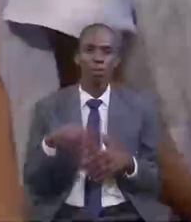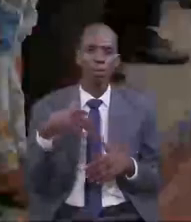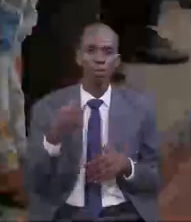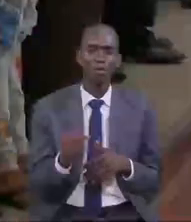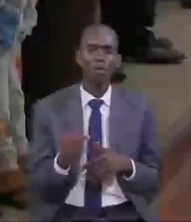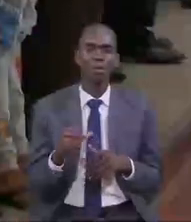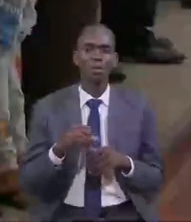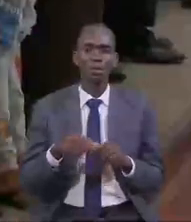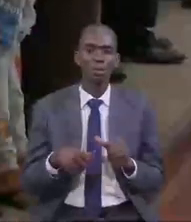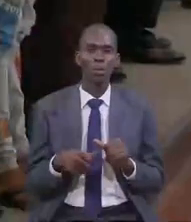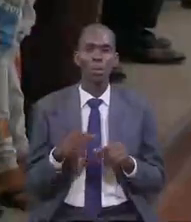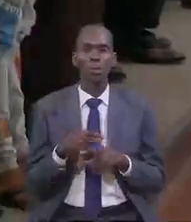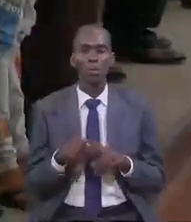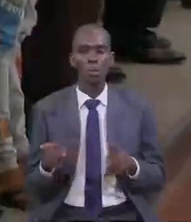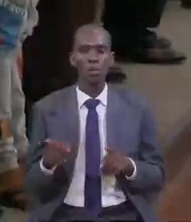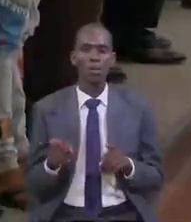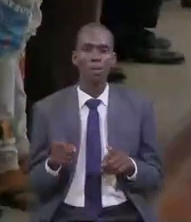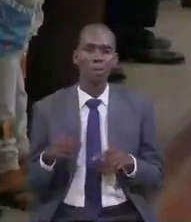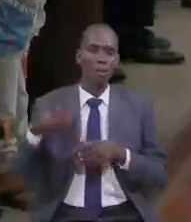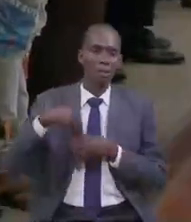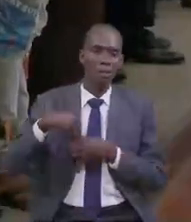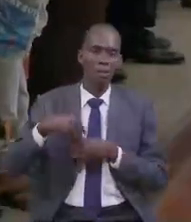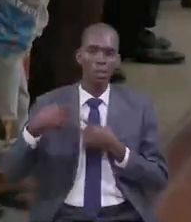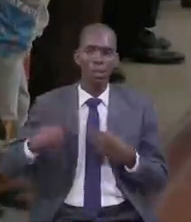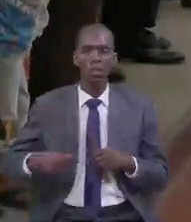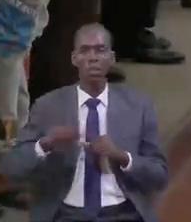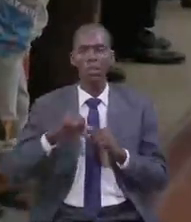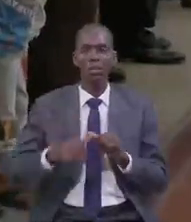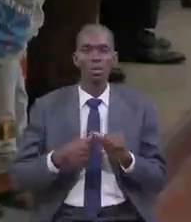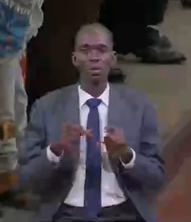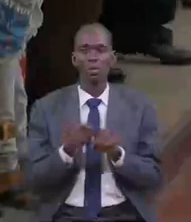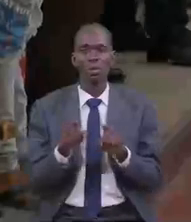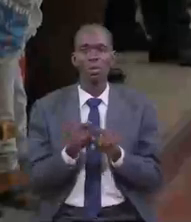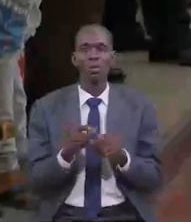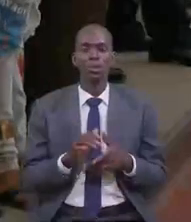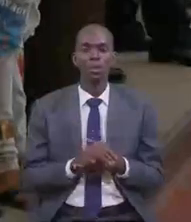mais la circoncision du cœur.